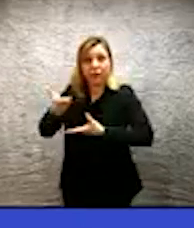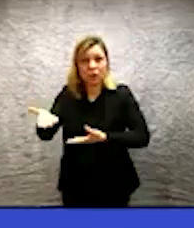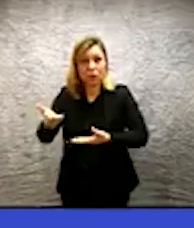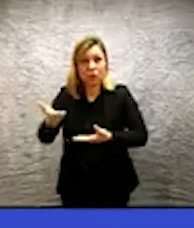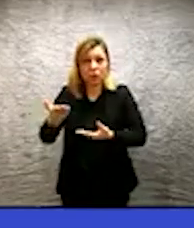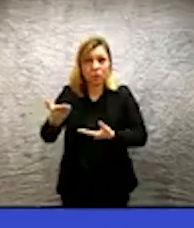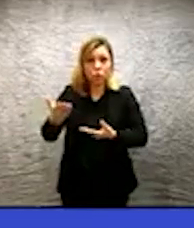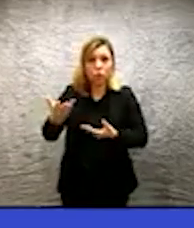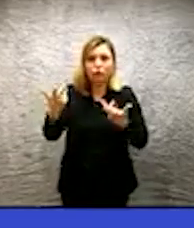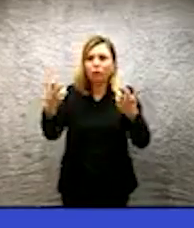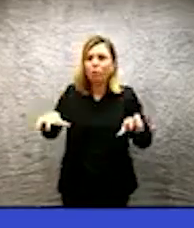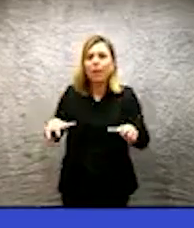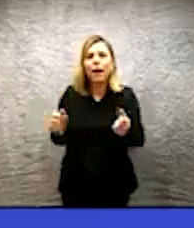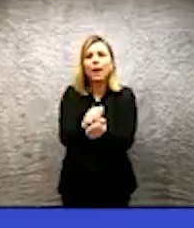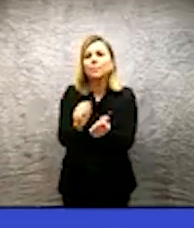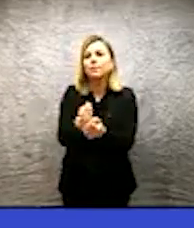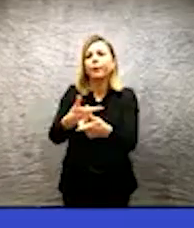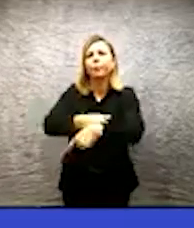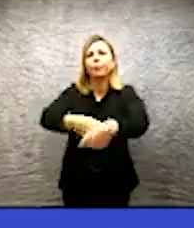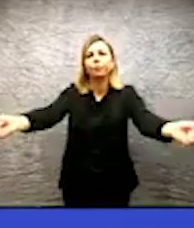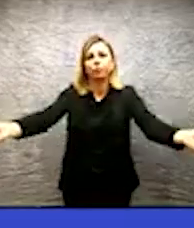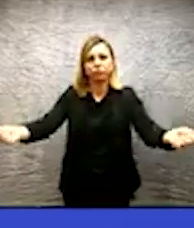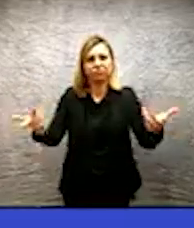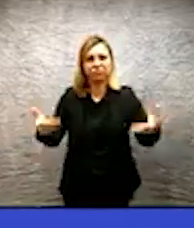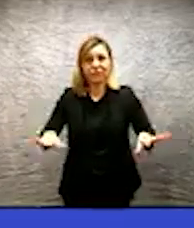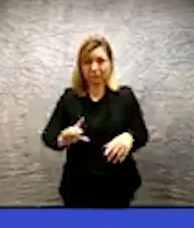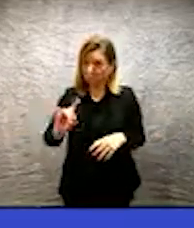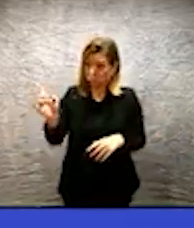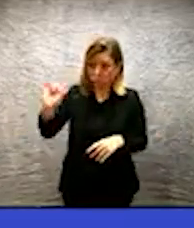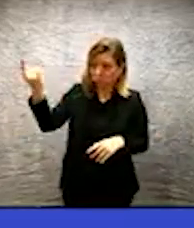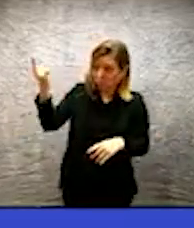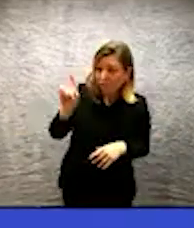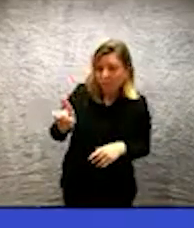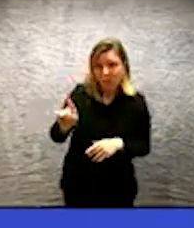prendre vie et pas être que sur un bout de papier, un prospectus à distribuer.